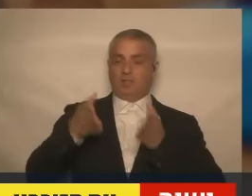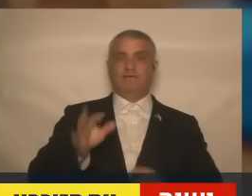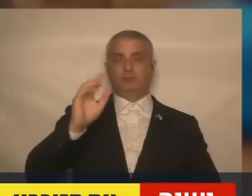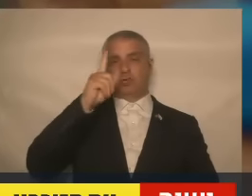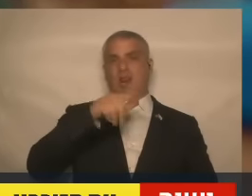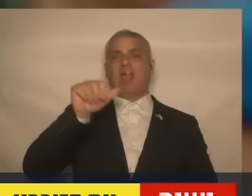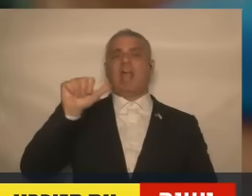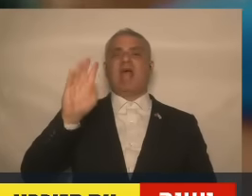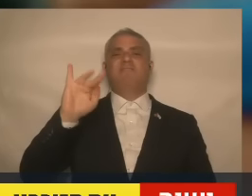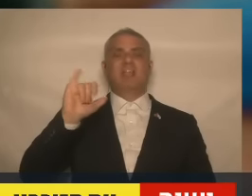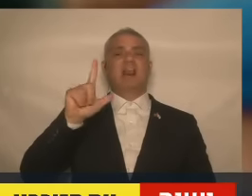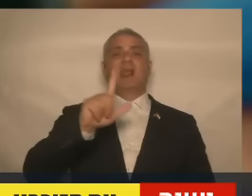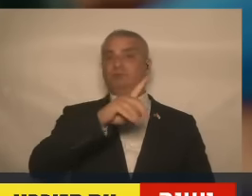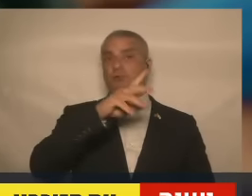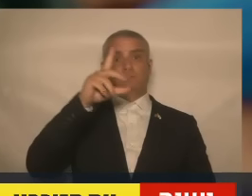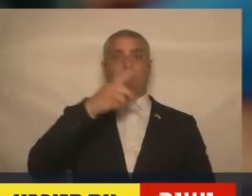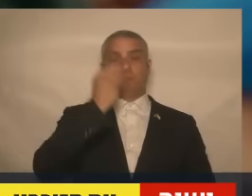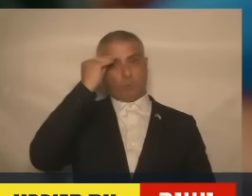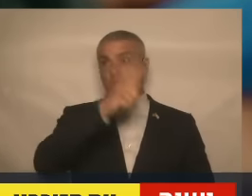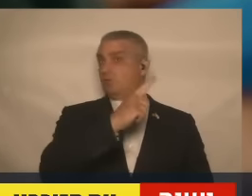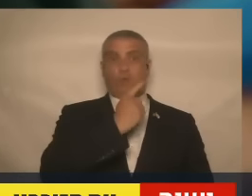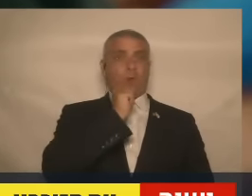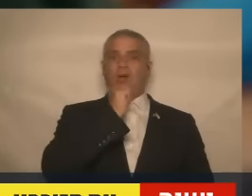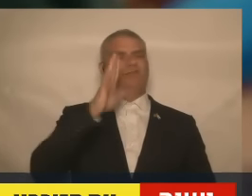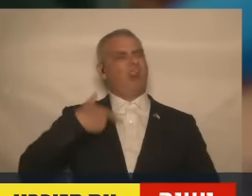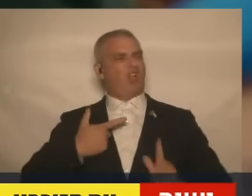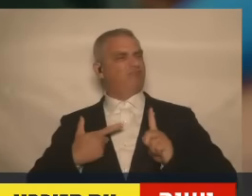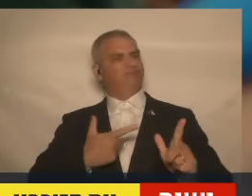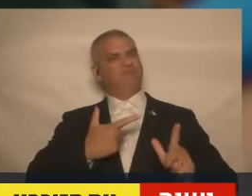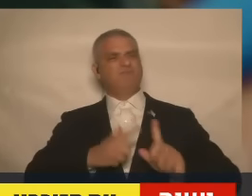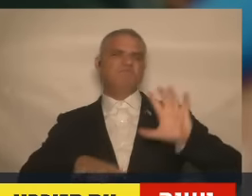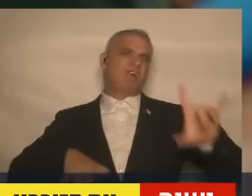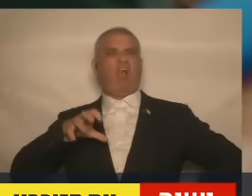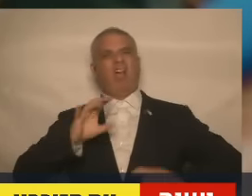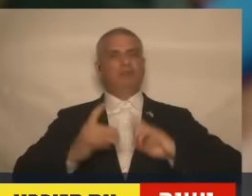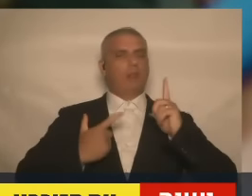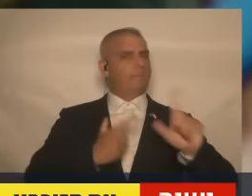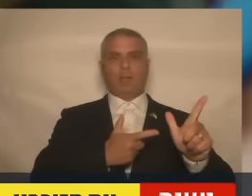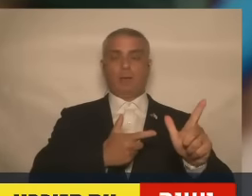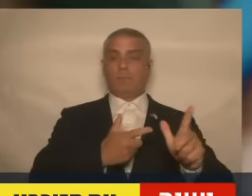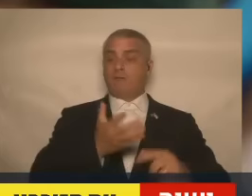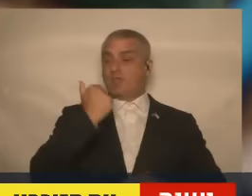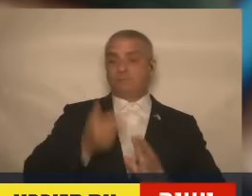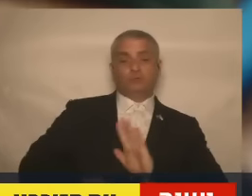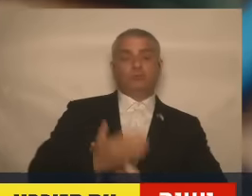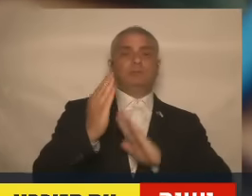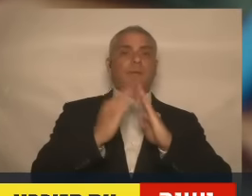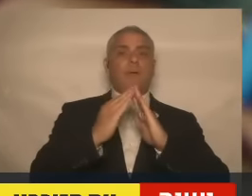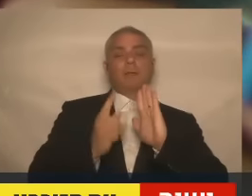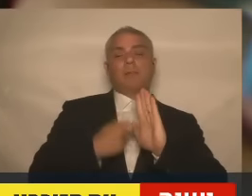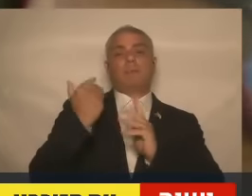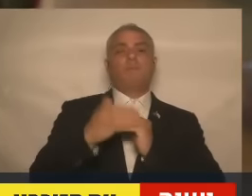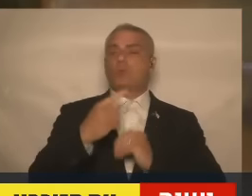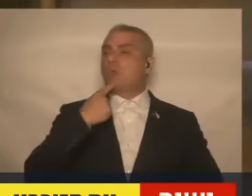אבי ליפשיץ ממודיעין, שלא רצה כדבריו להיות חיית מלחמה. ולפני שיצא מהבית בפעם